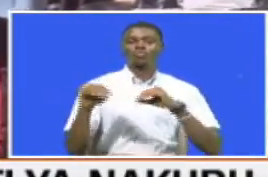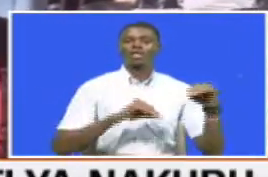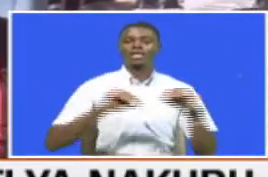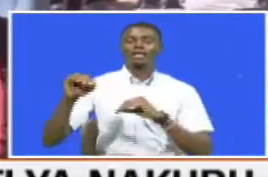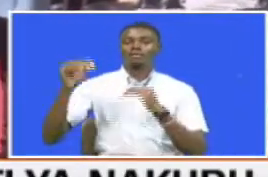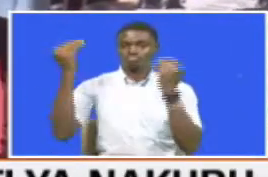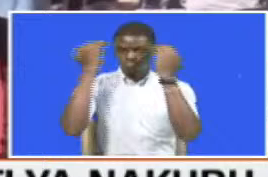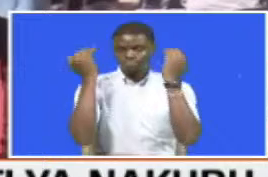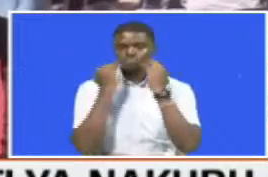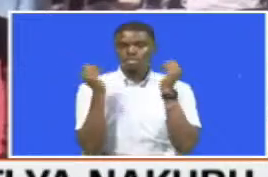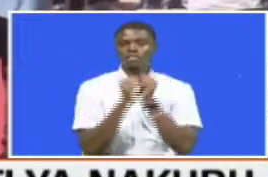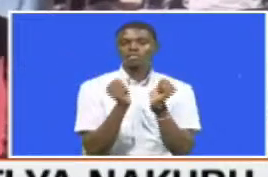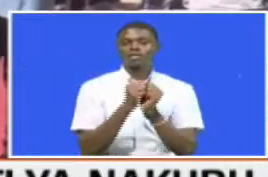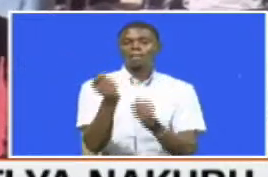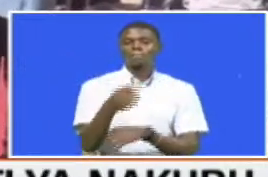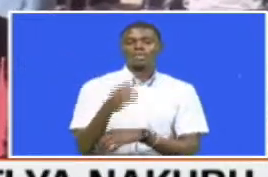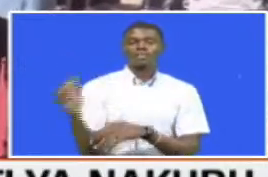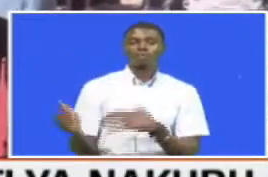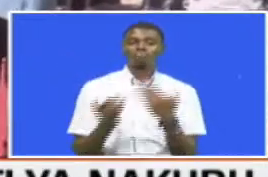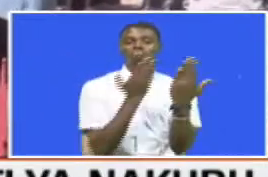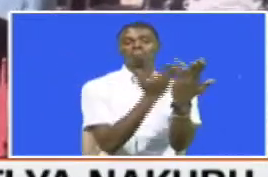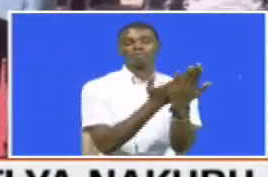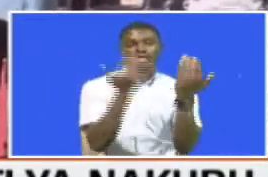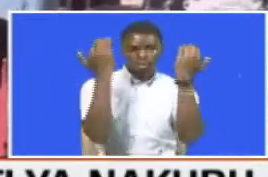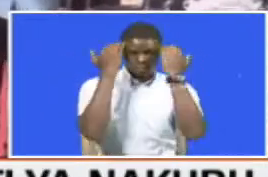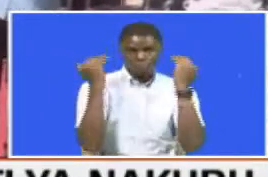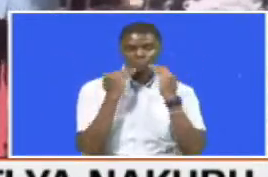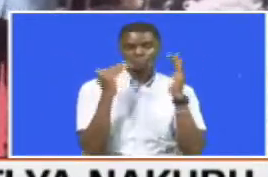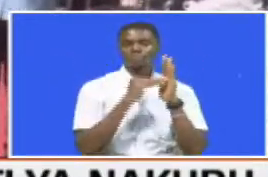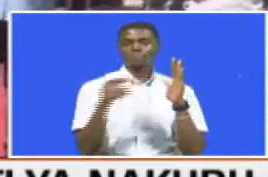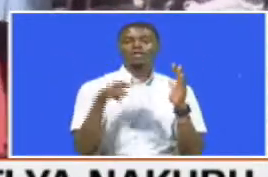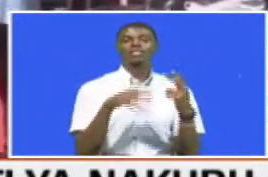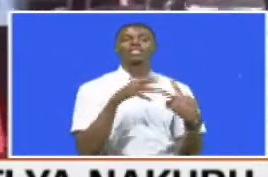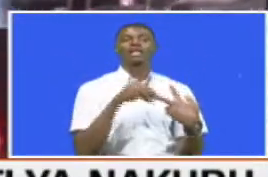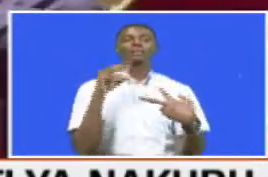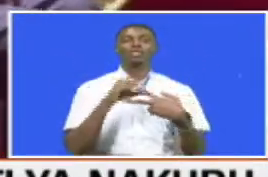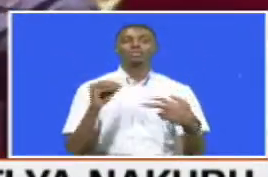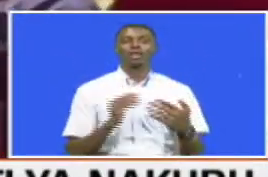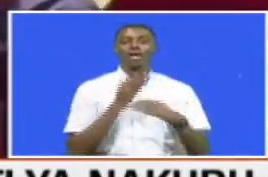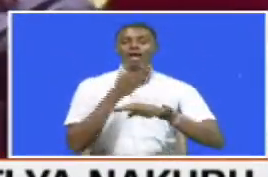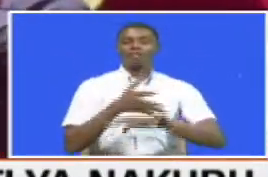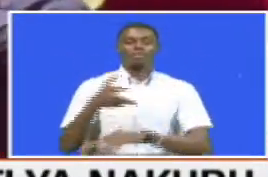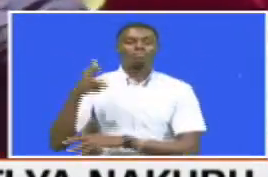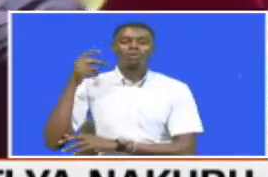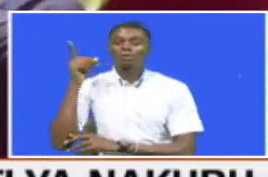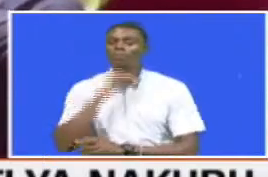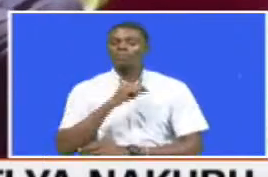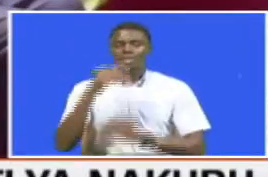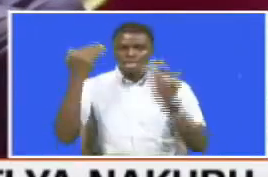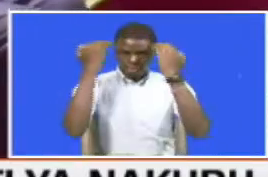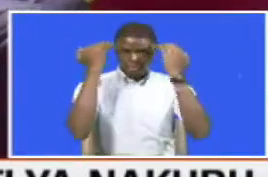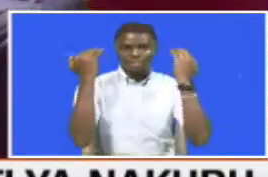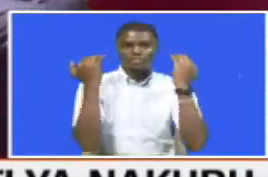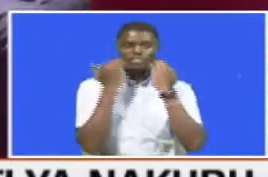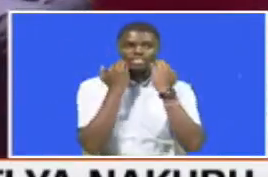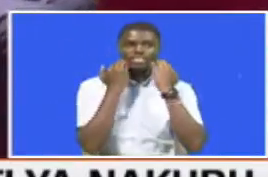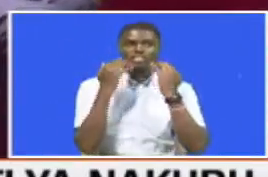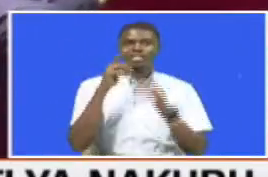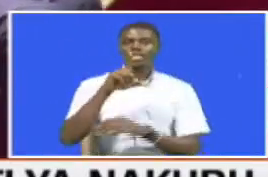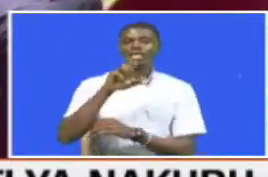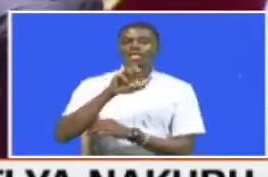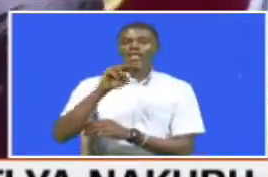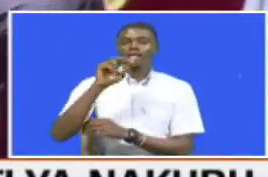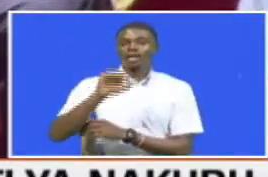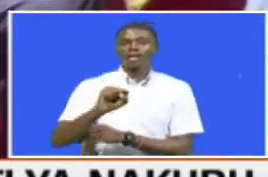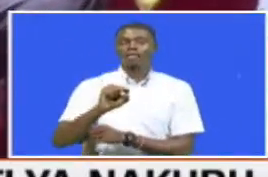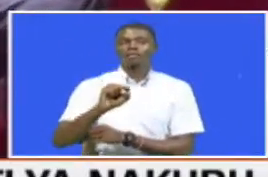mahakamani mwezi Oktoba na kuwasilisha kesi na upinga uteuzi huo. Baada ya kusikilizwa, jaji Helen Wasiliwa mnamo